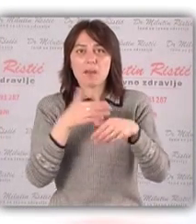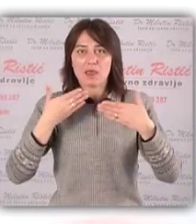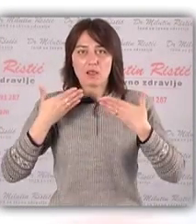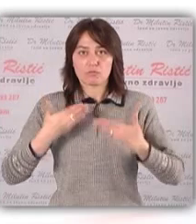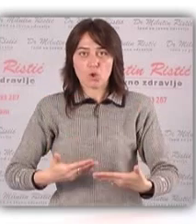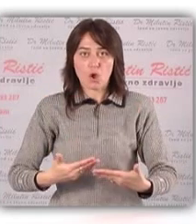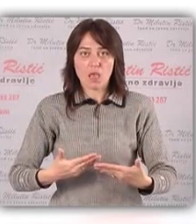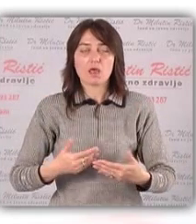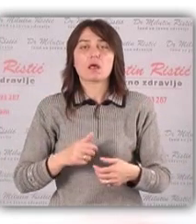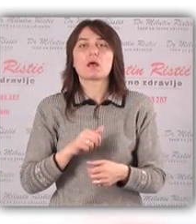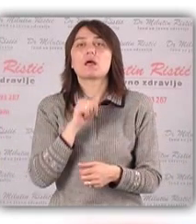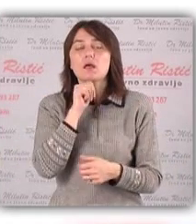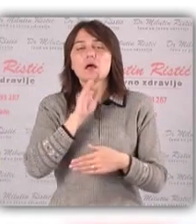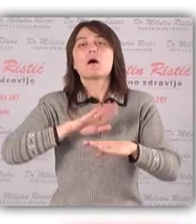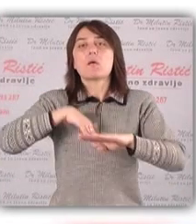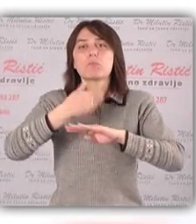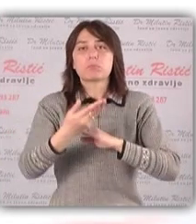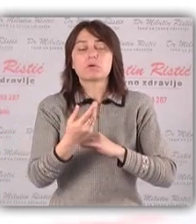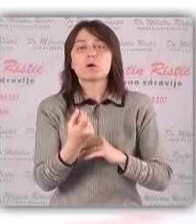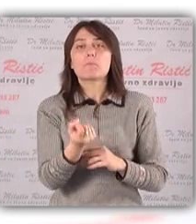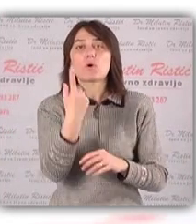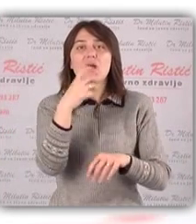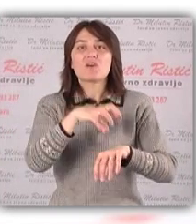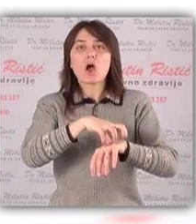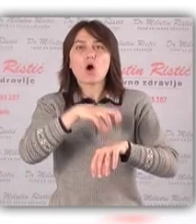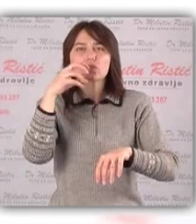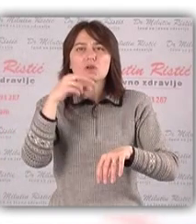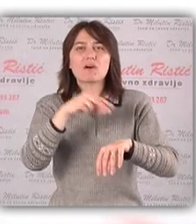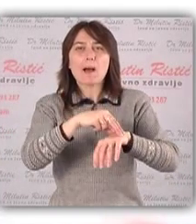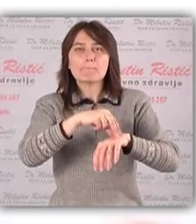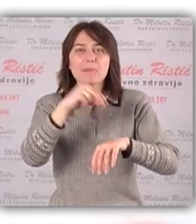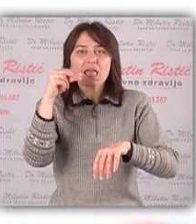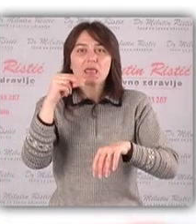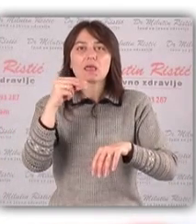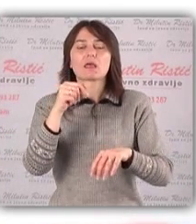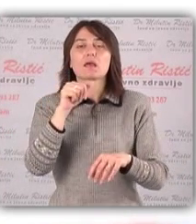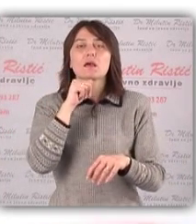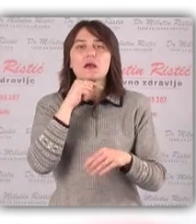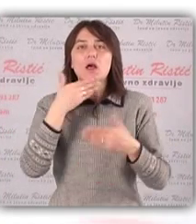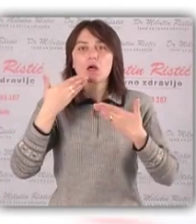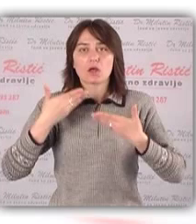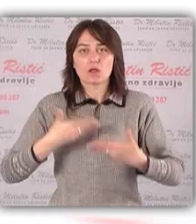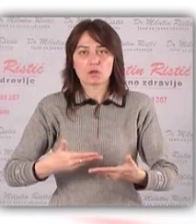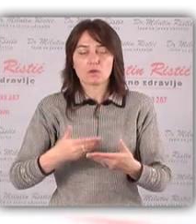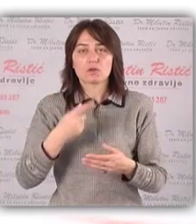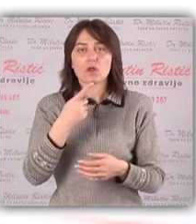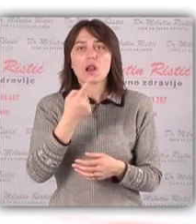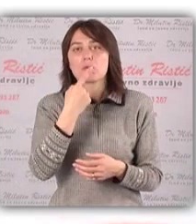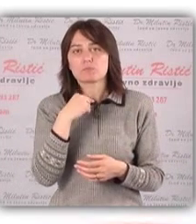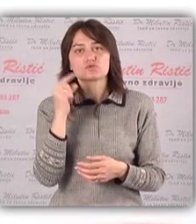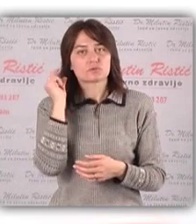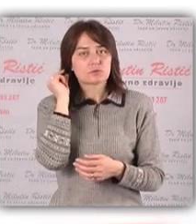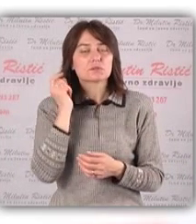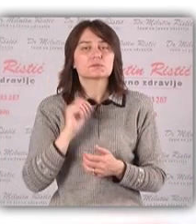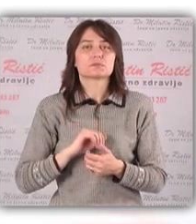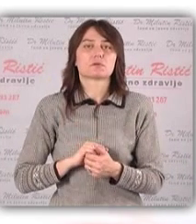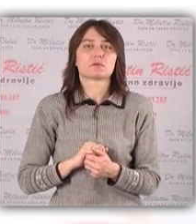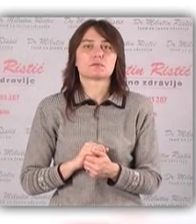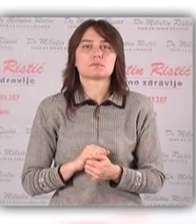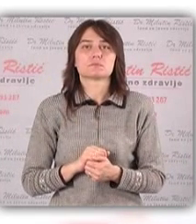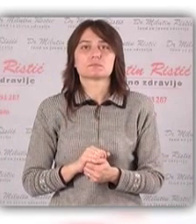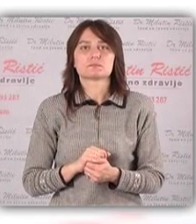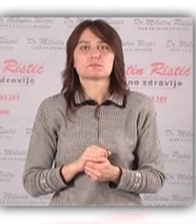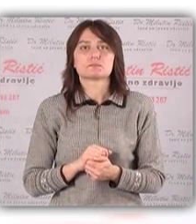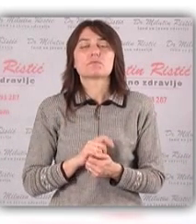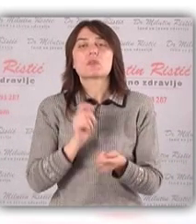u genitalnim predelima, zatim pojava otoka, bradavica i plihova u analnoj i peripubičnoj regiji,